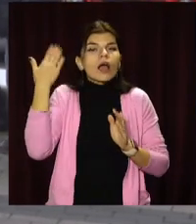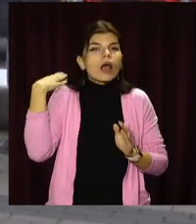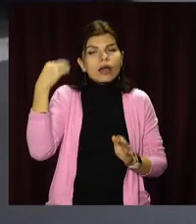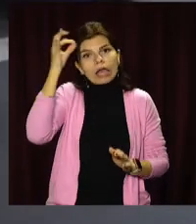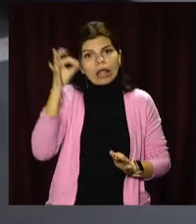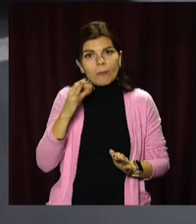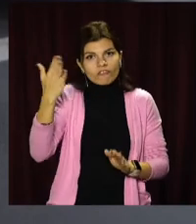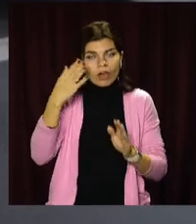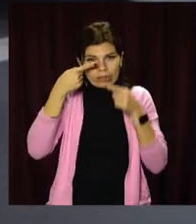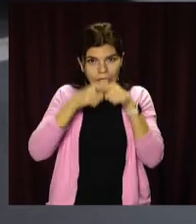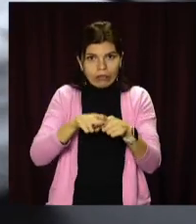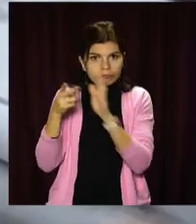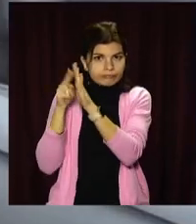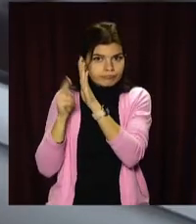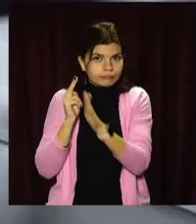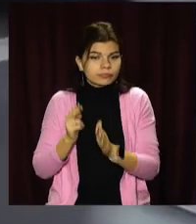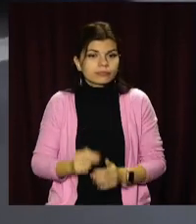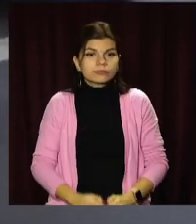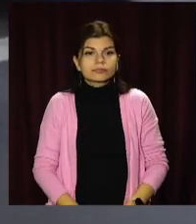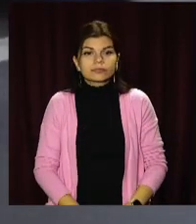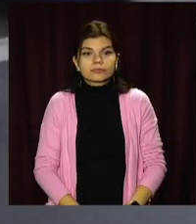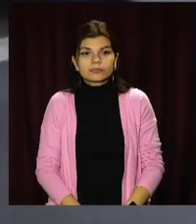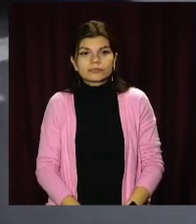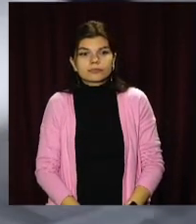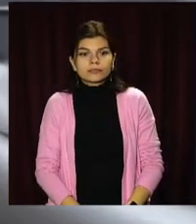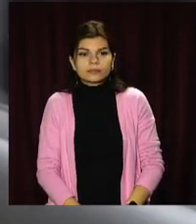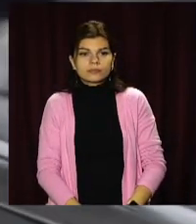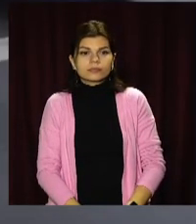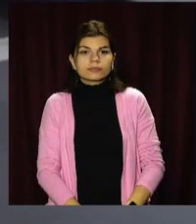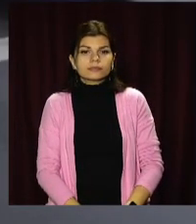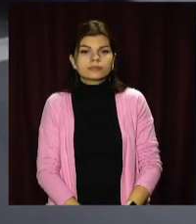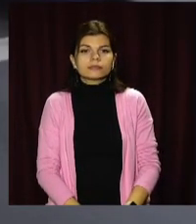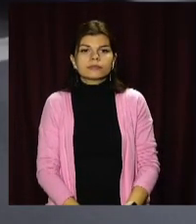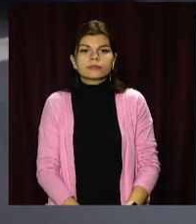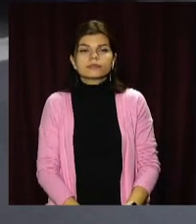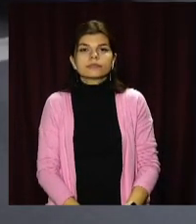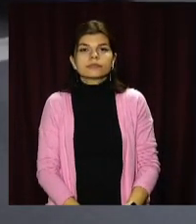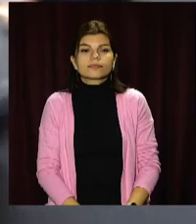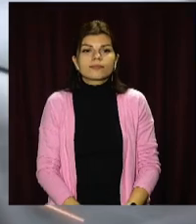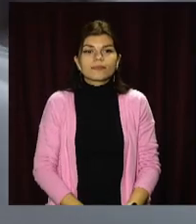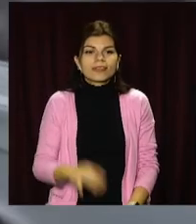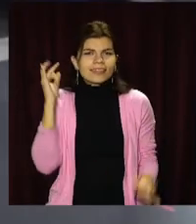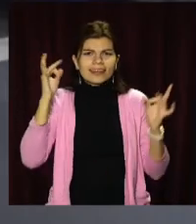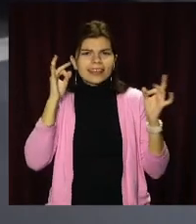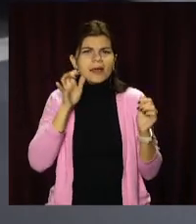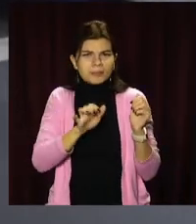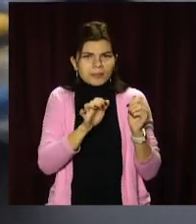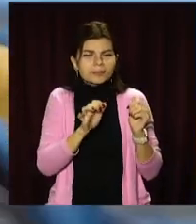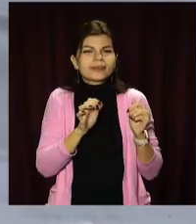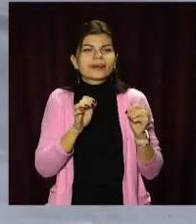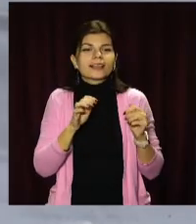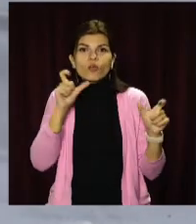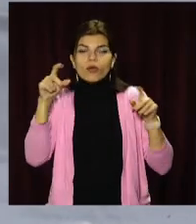образцов техники. Із гучними сиренами та під